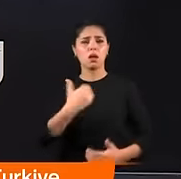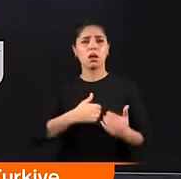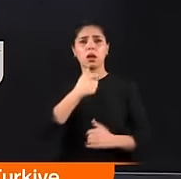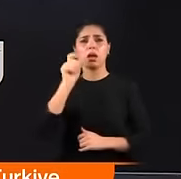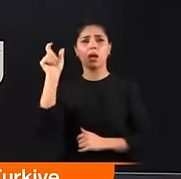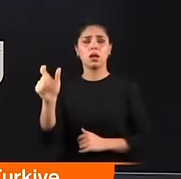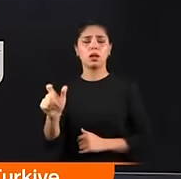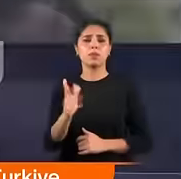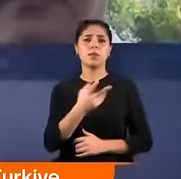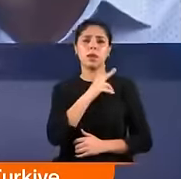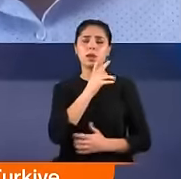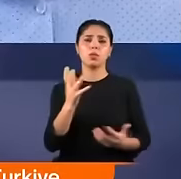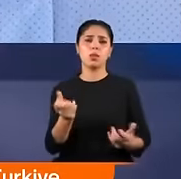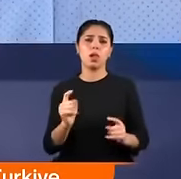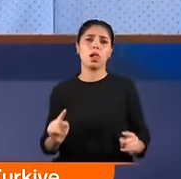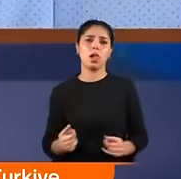kurtarılamadı.